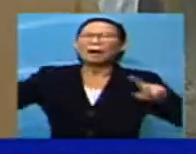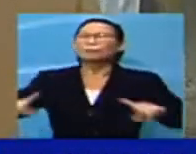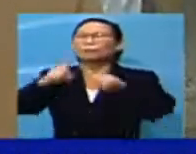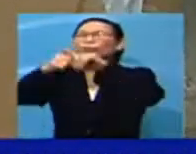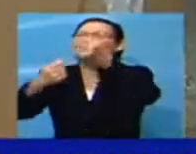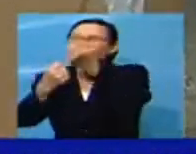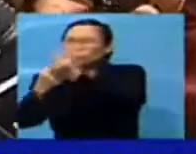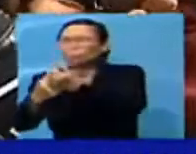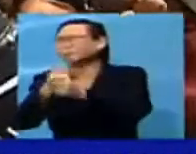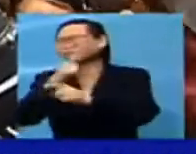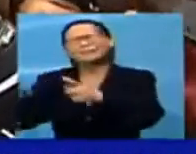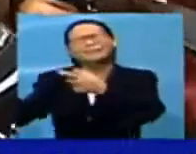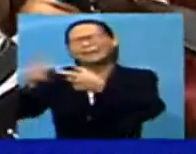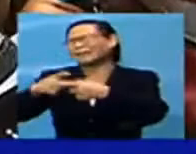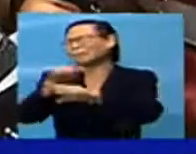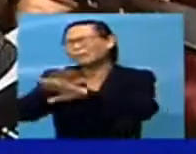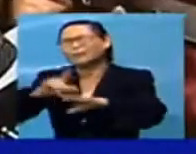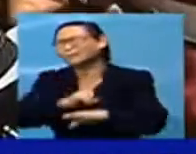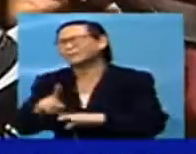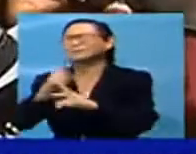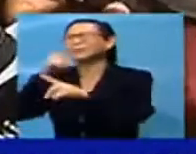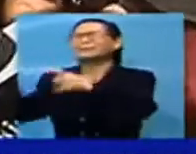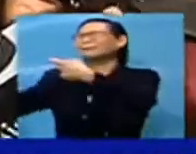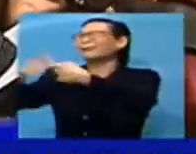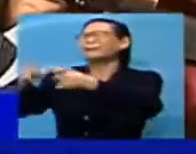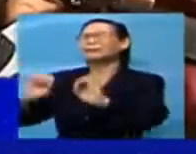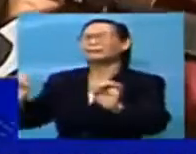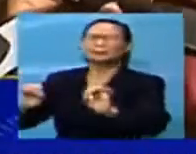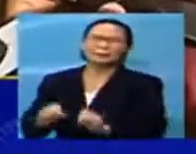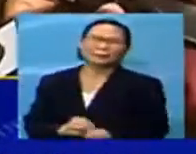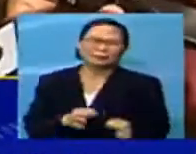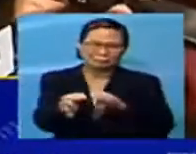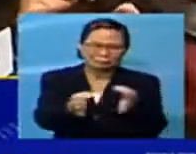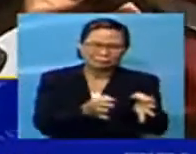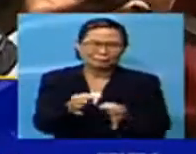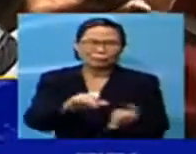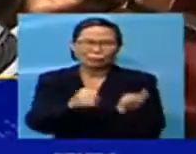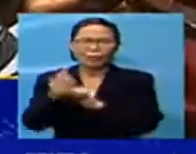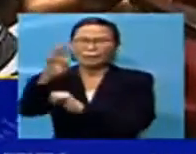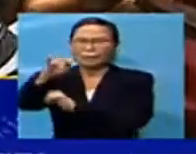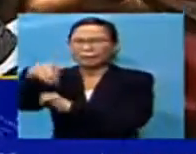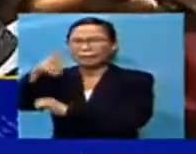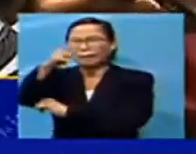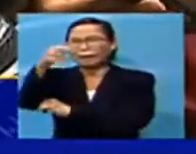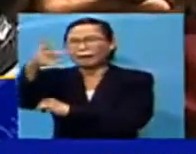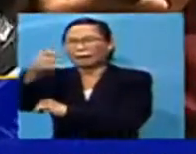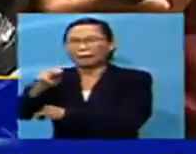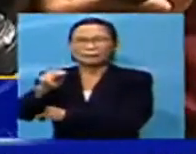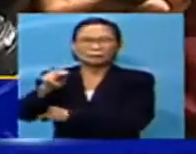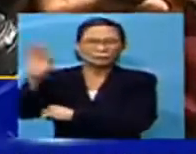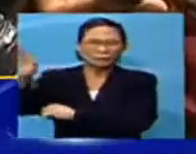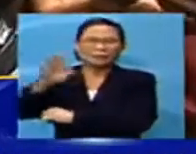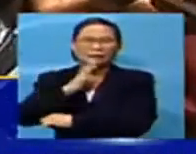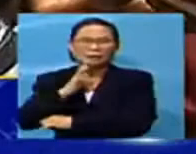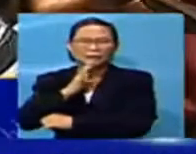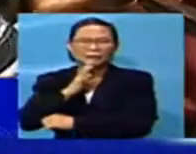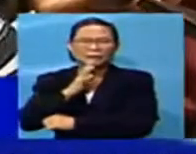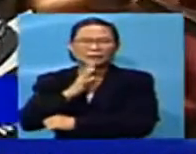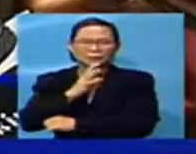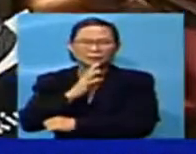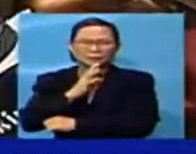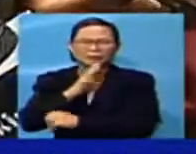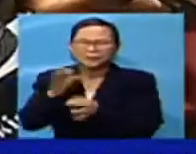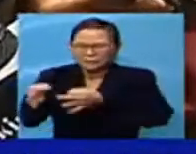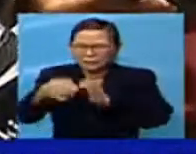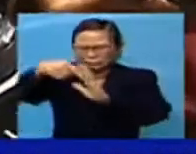dengan bukan Islam. Kerana penjelasan yang telah pun dibuat oleh Ahli Parlimen Marang tadi menyatakan dengan secara terperinci